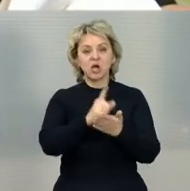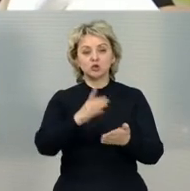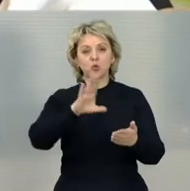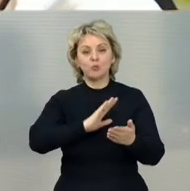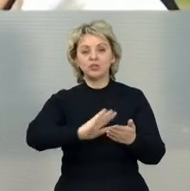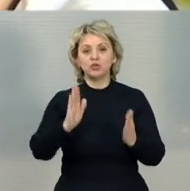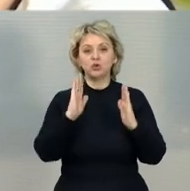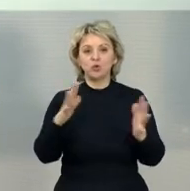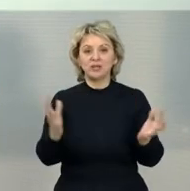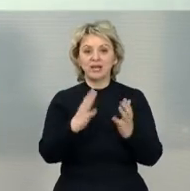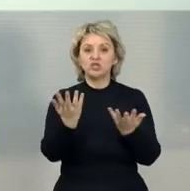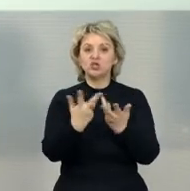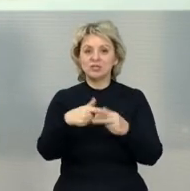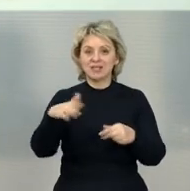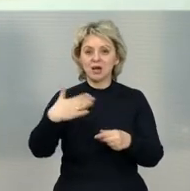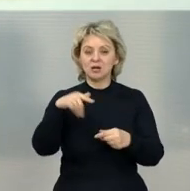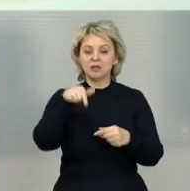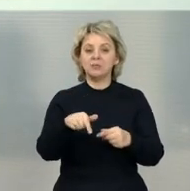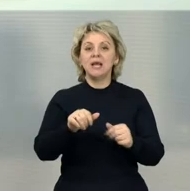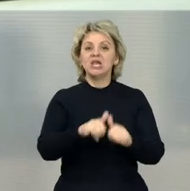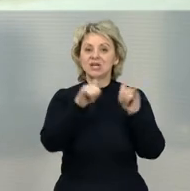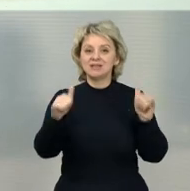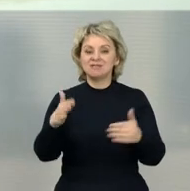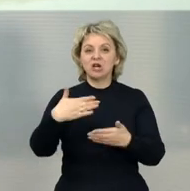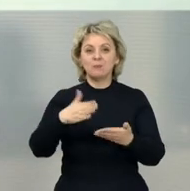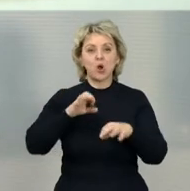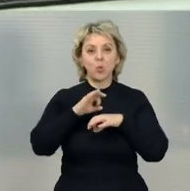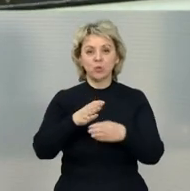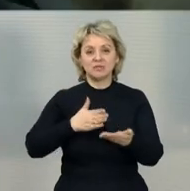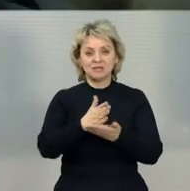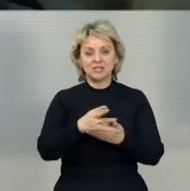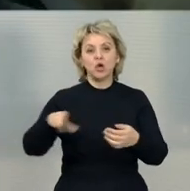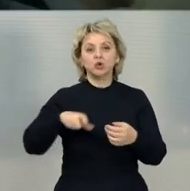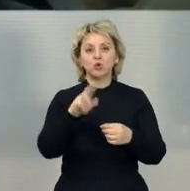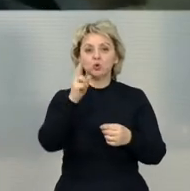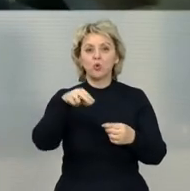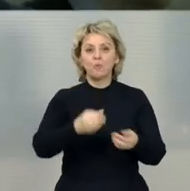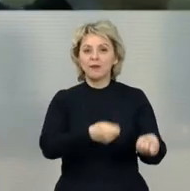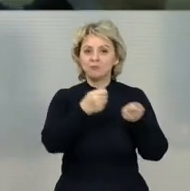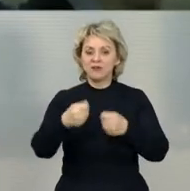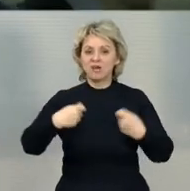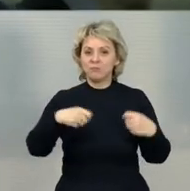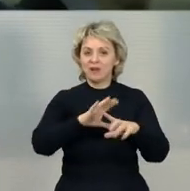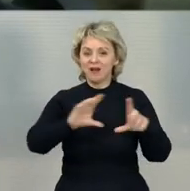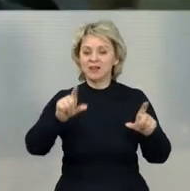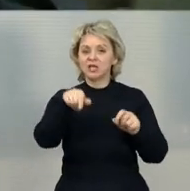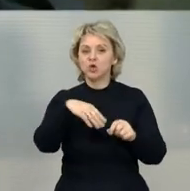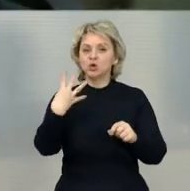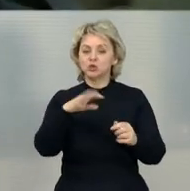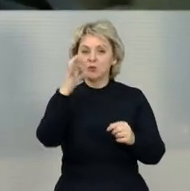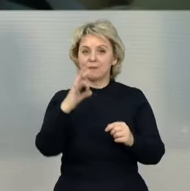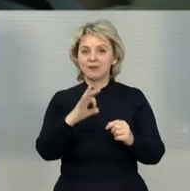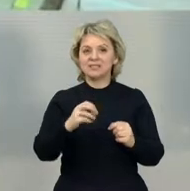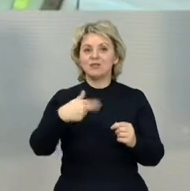стать не только сохранение численности рыб, но и развитие рыбной отрасли. Дон и Кубань поставляют на прилавки страны почти